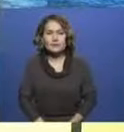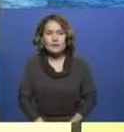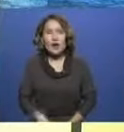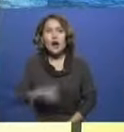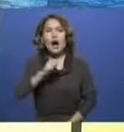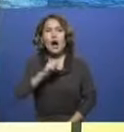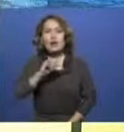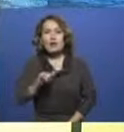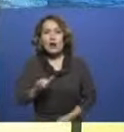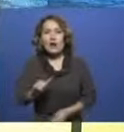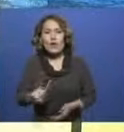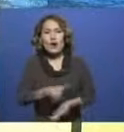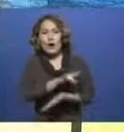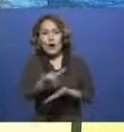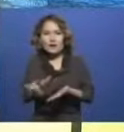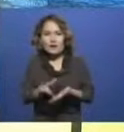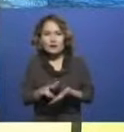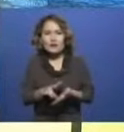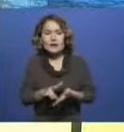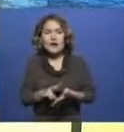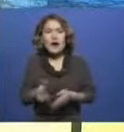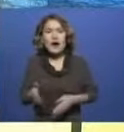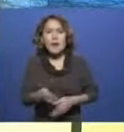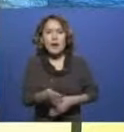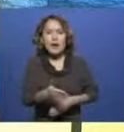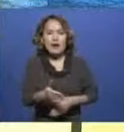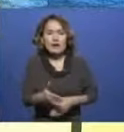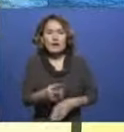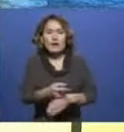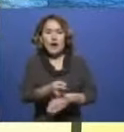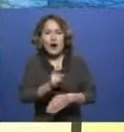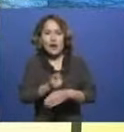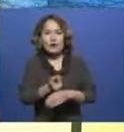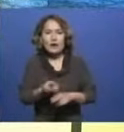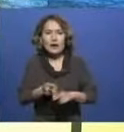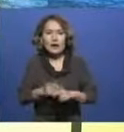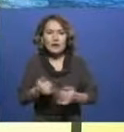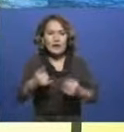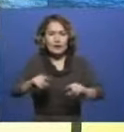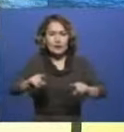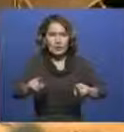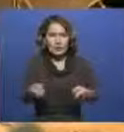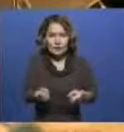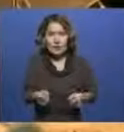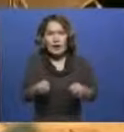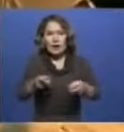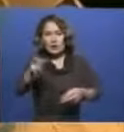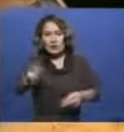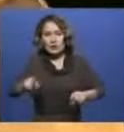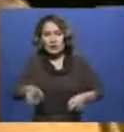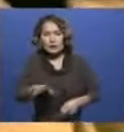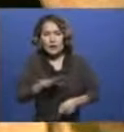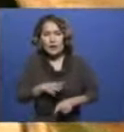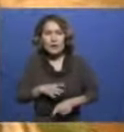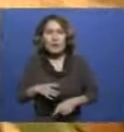Ал Атырауда балық қорғаушы орган қызметкері 50 келі қызыл балықпен қолға түсті және қайығын балыққа толтырған жергілікті тұрғын ұсталды. Қатаң